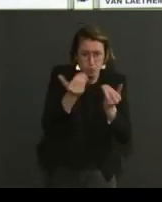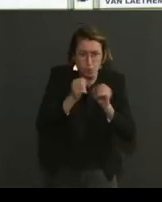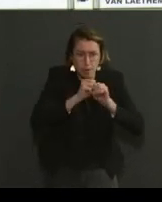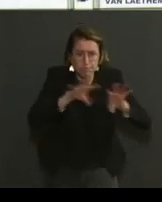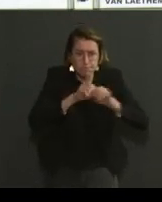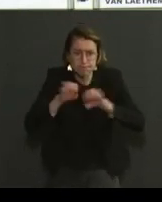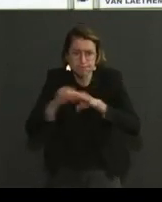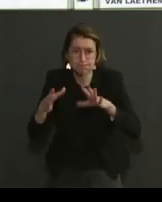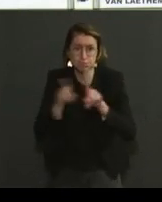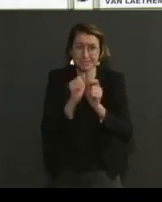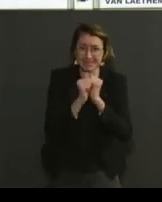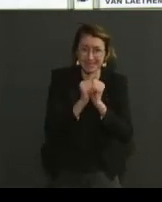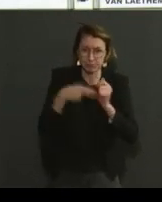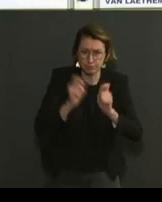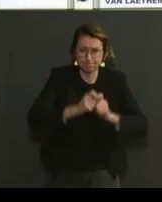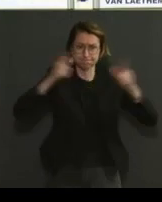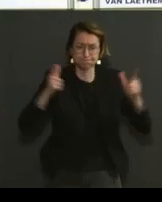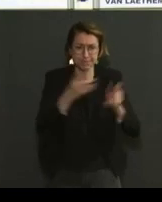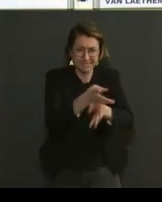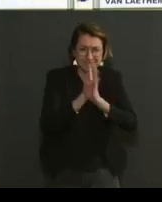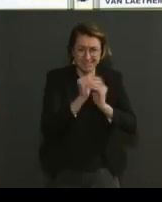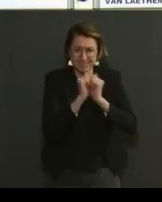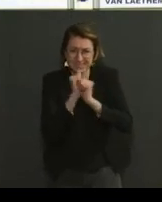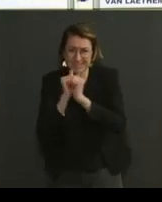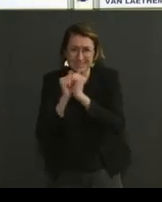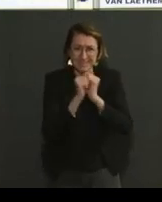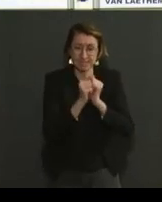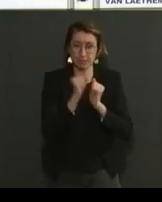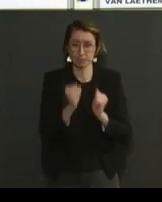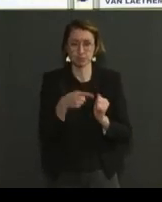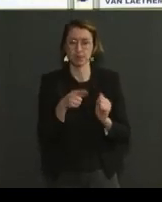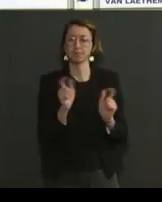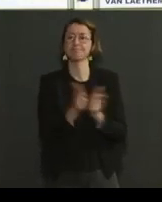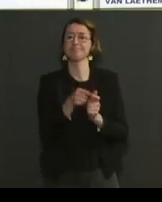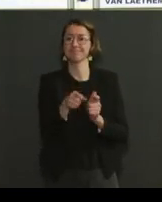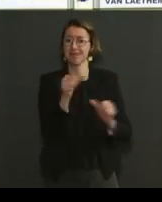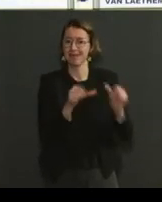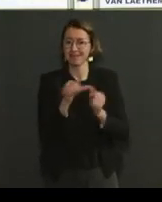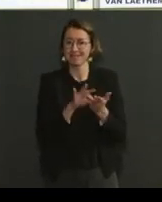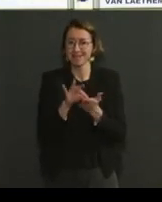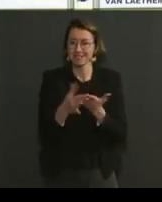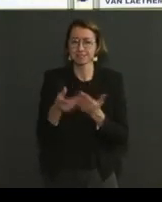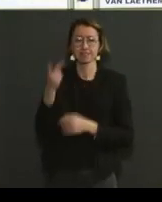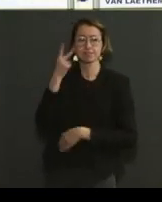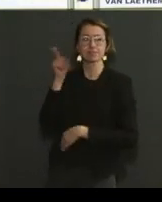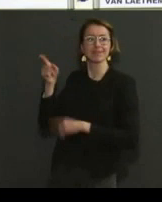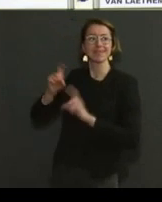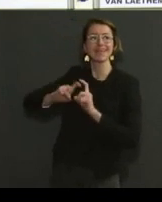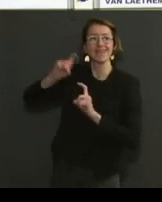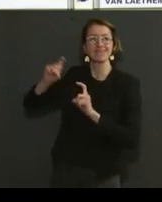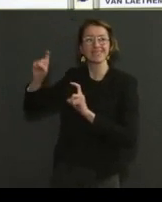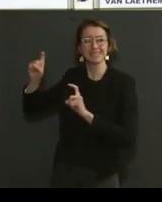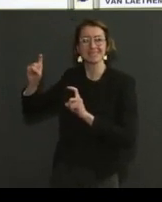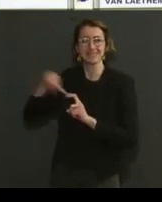Alors, vous voyez ici 3 graphiques, un par région. Et sur ces graphiques, vous voyez d'une part des courbes. Il y a 3 courbes. Ces courbes